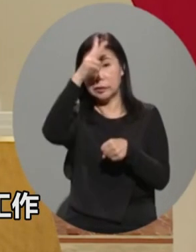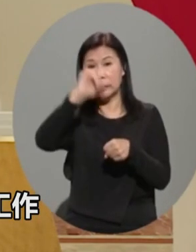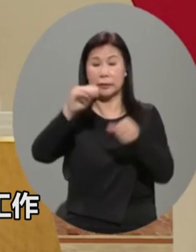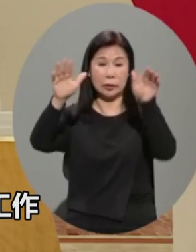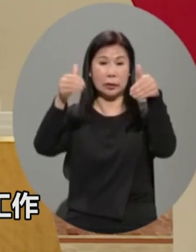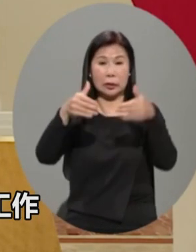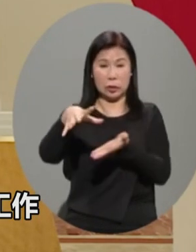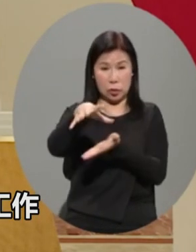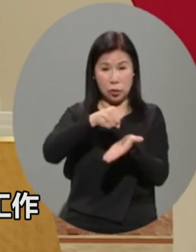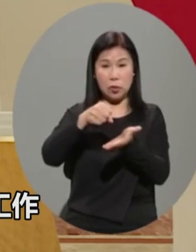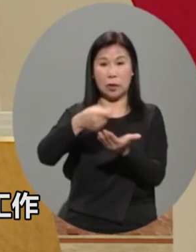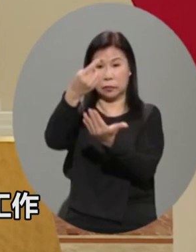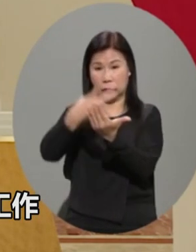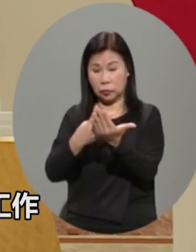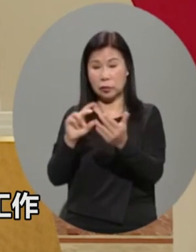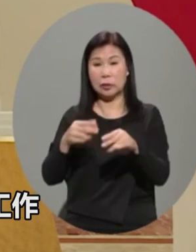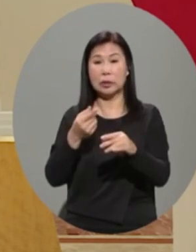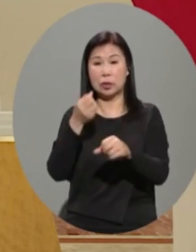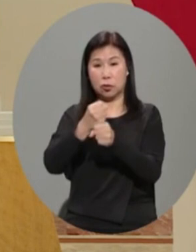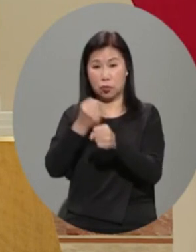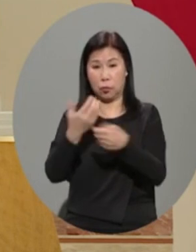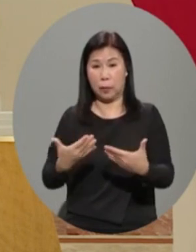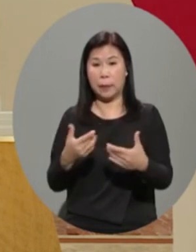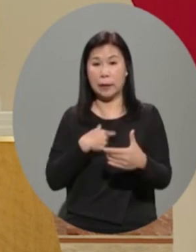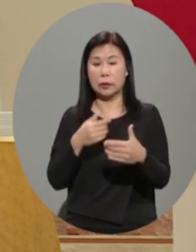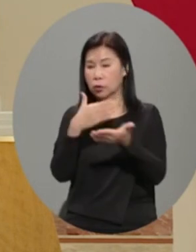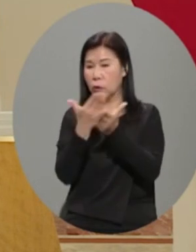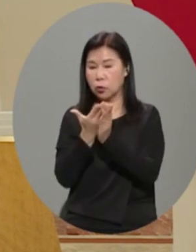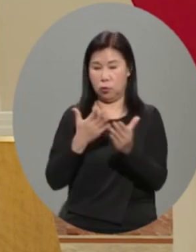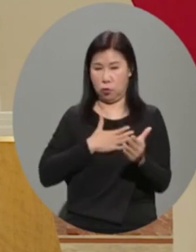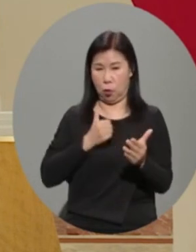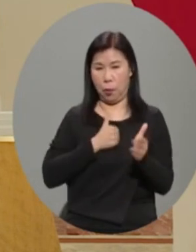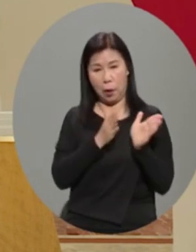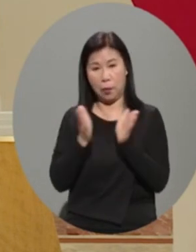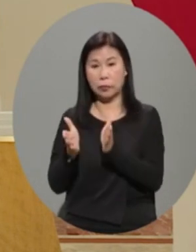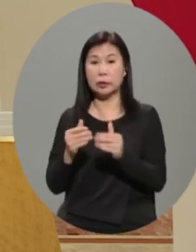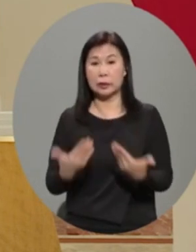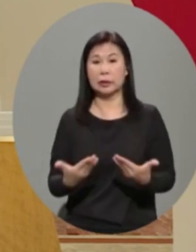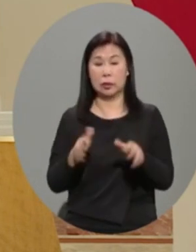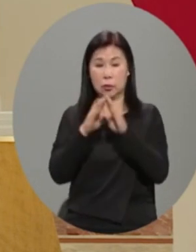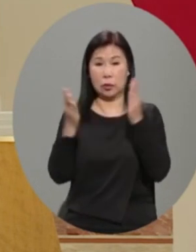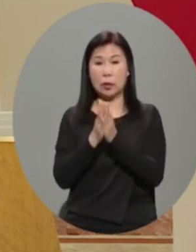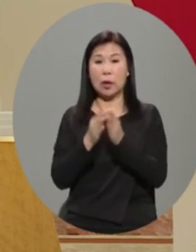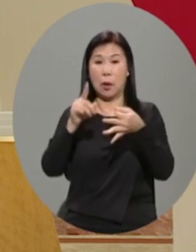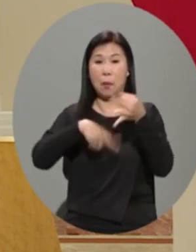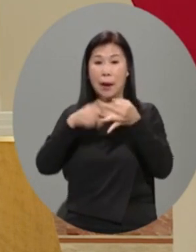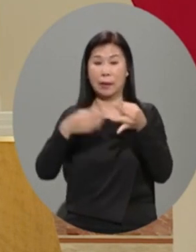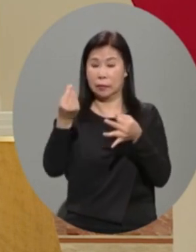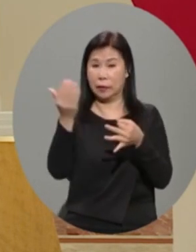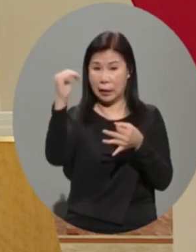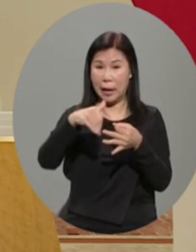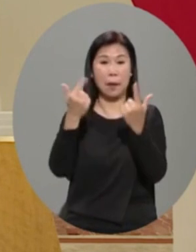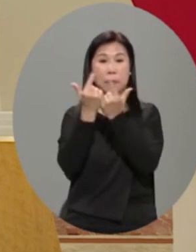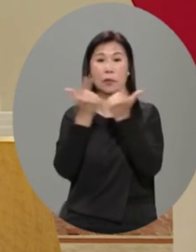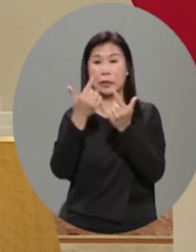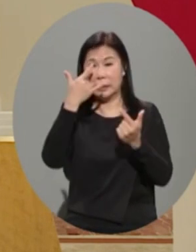用收回土地條例的收地工作會接踵而來，計及剛剛動工的古洞北、粉嶺北